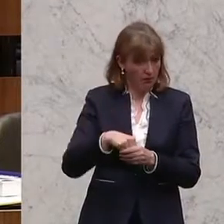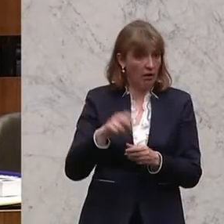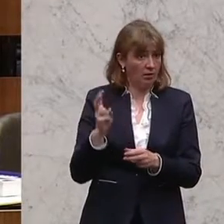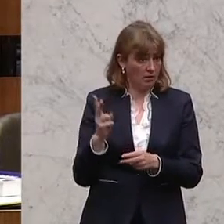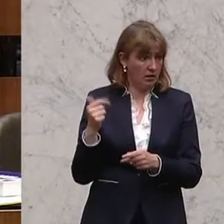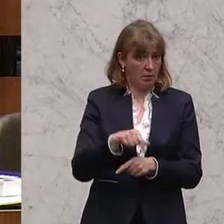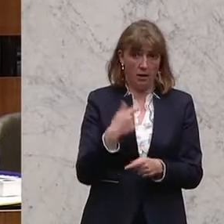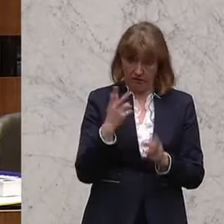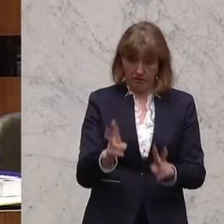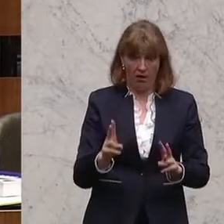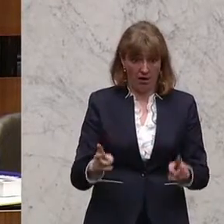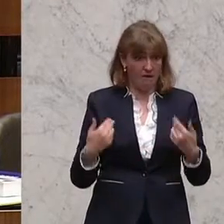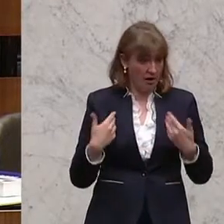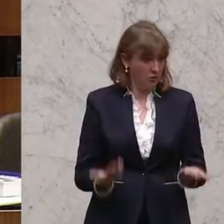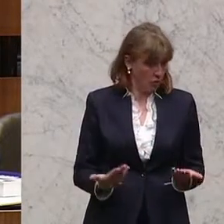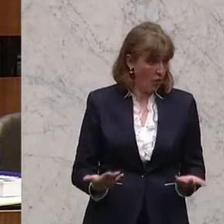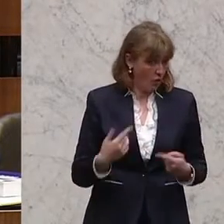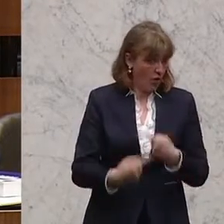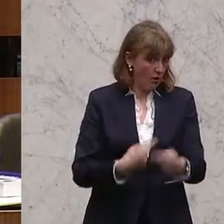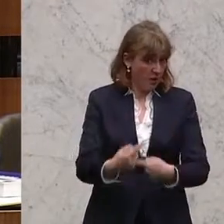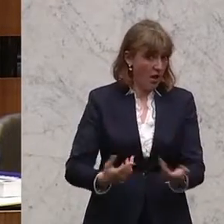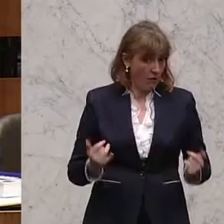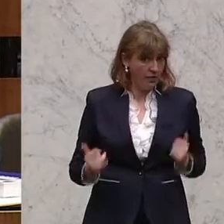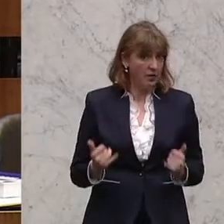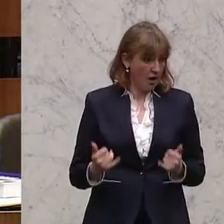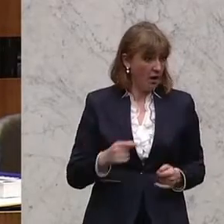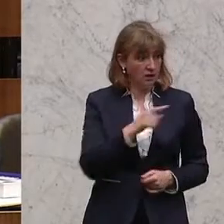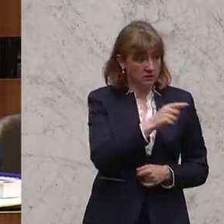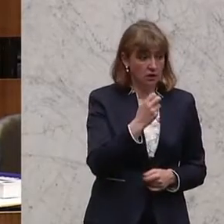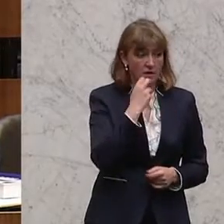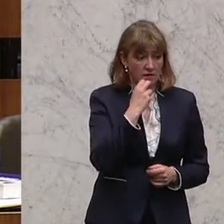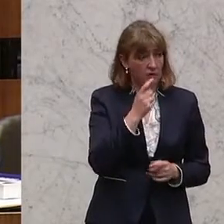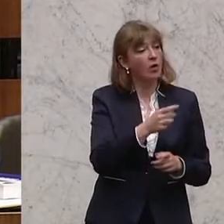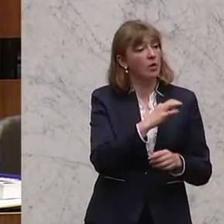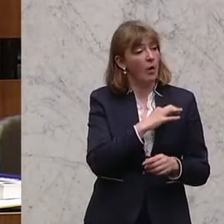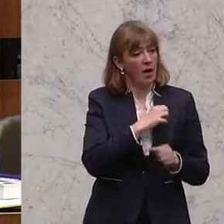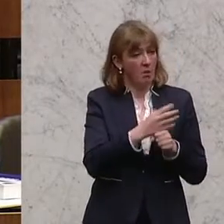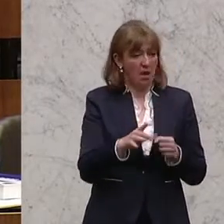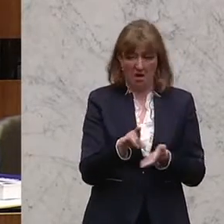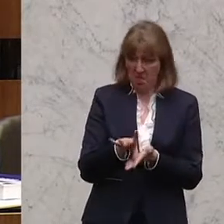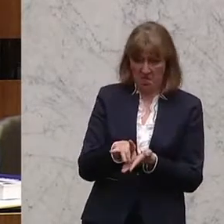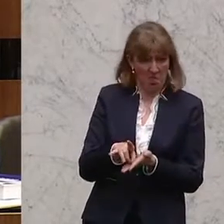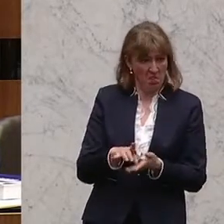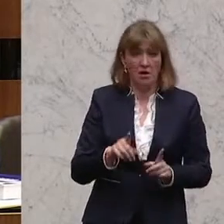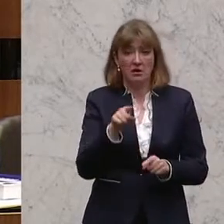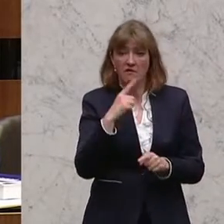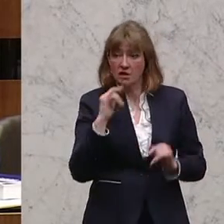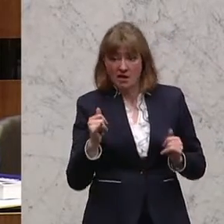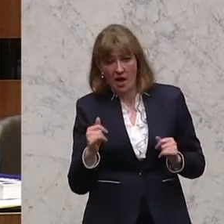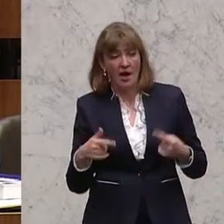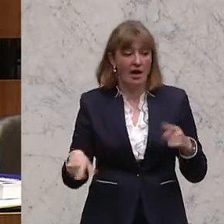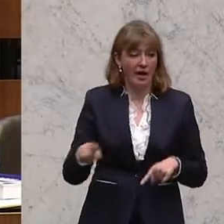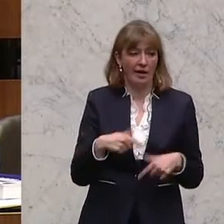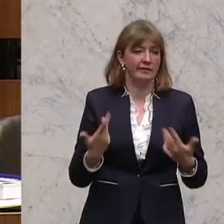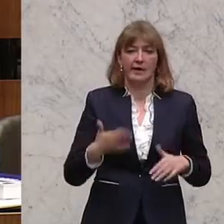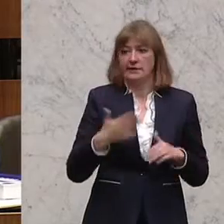die volle Transparenz über diesen Prozess, der hier gelaufen ist. Ja, Sie wollten die Kollegin Berger keinesfalls. Sie wollten das. Und es gab dann